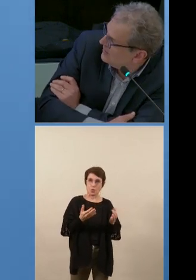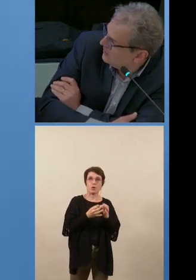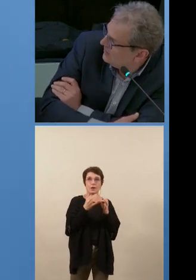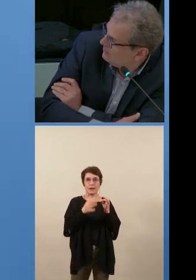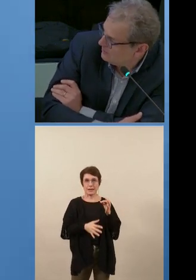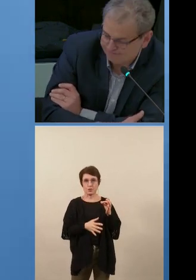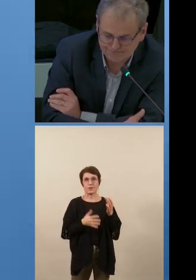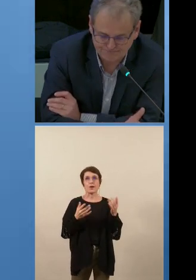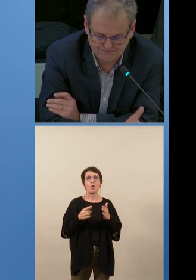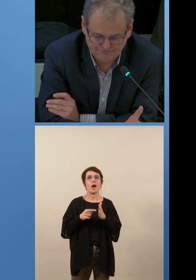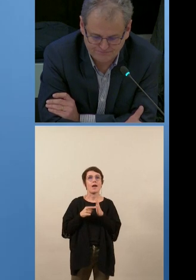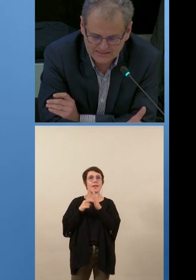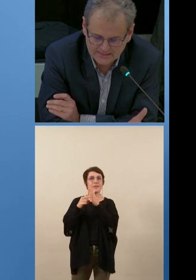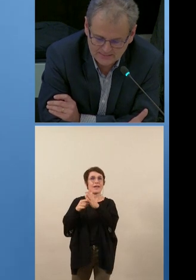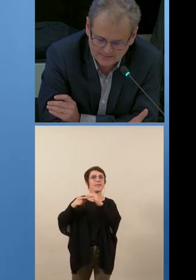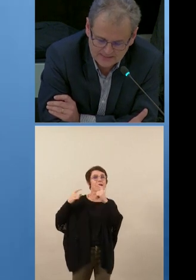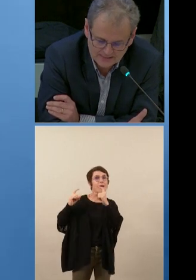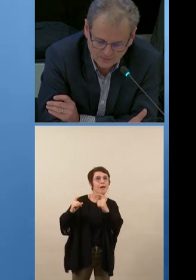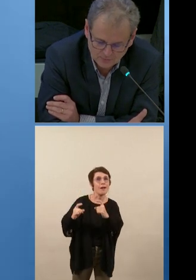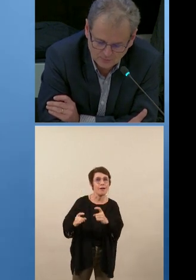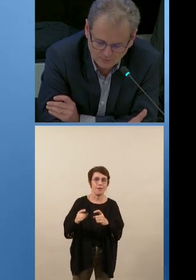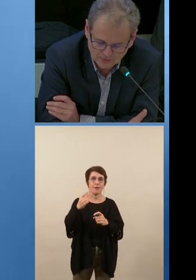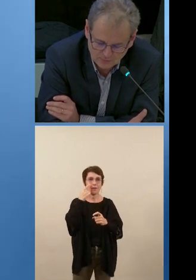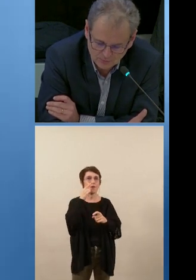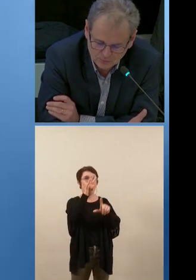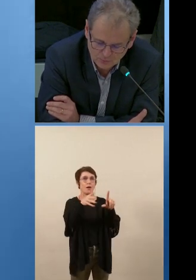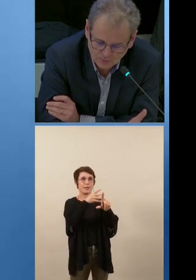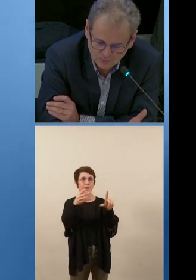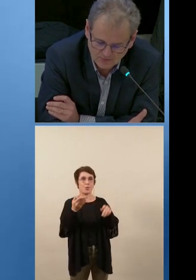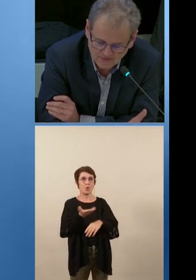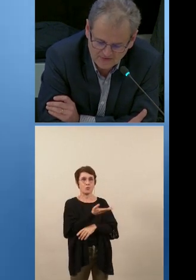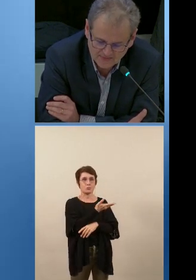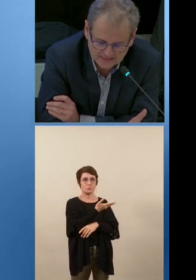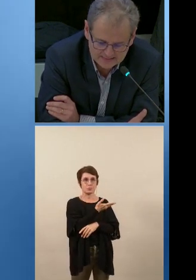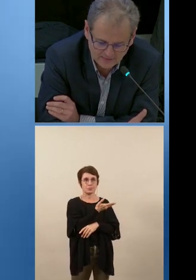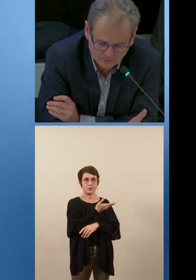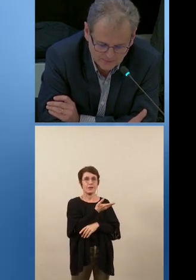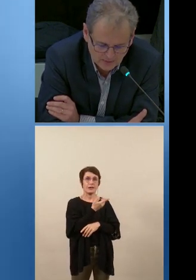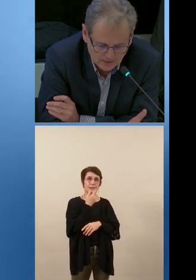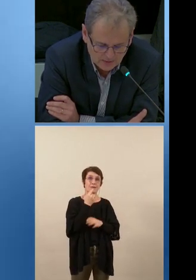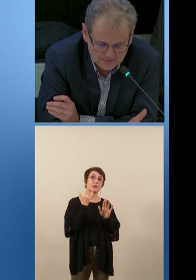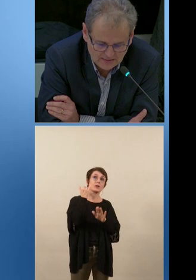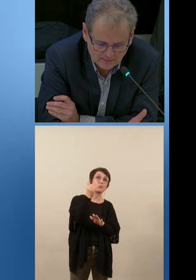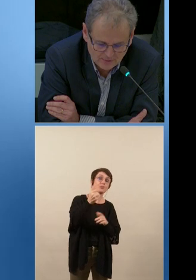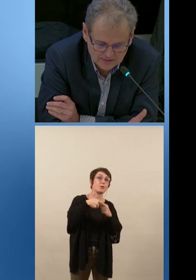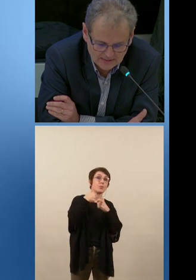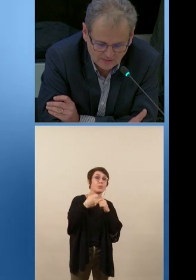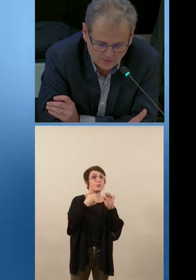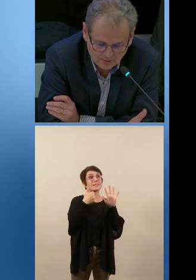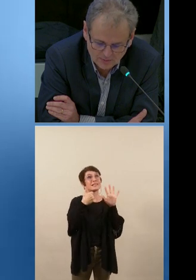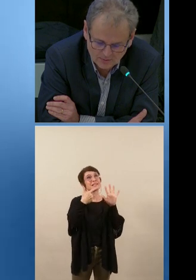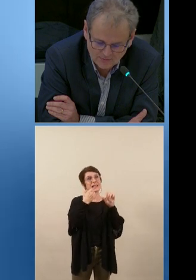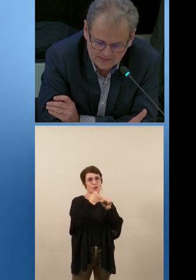de désendettement qui est indiqué dans dans ce tableau autour de 6 à 7 ans ce qui est un bon